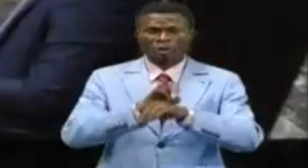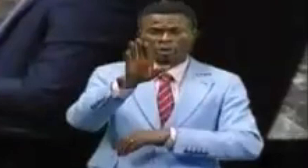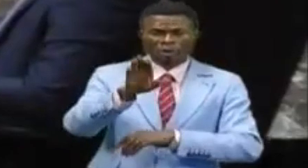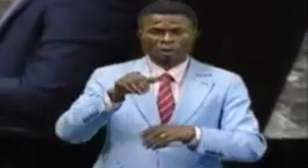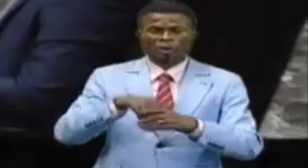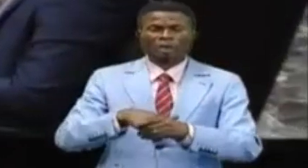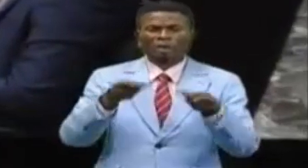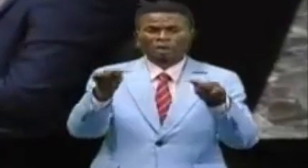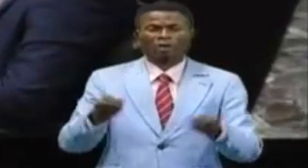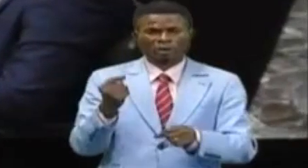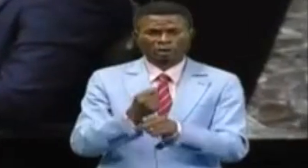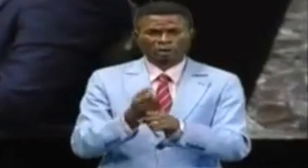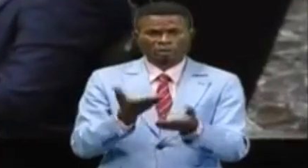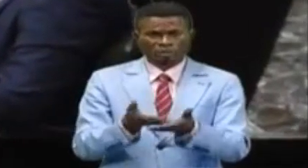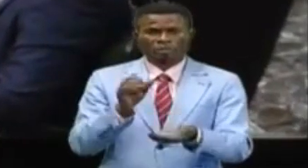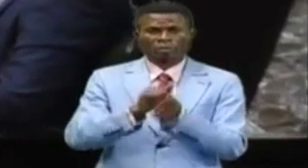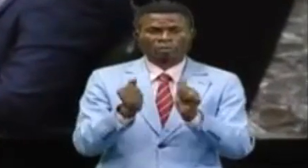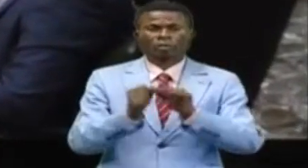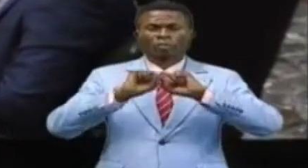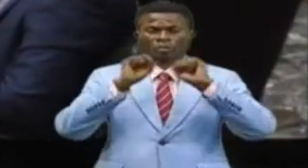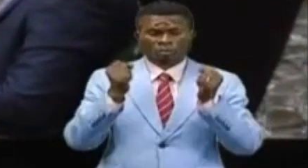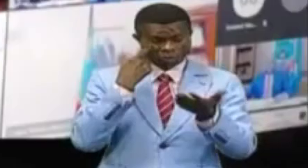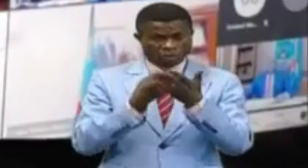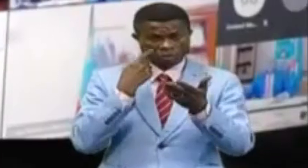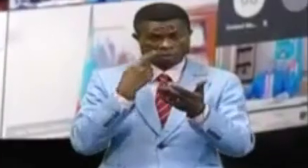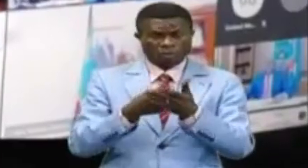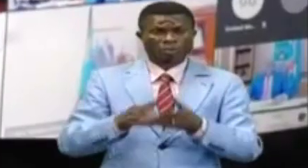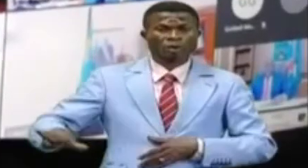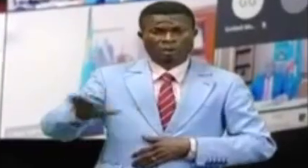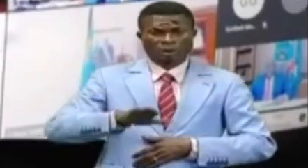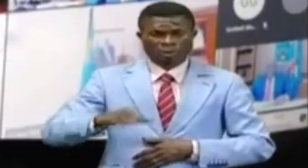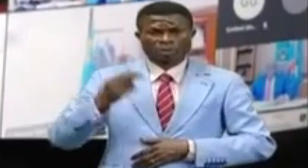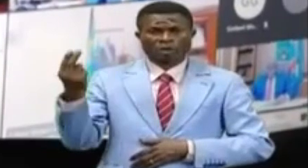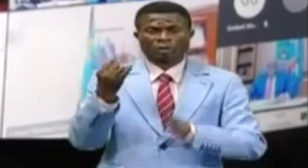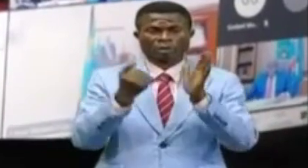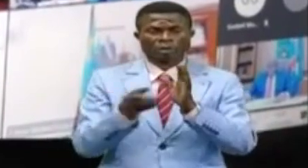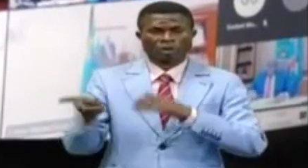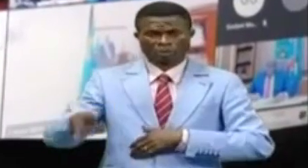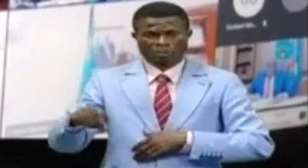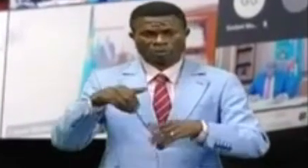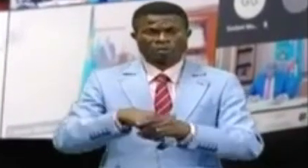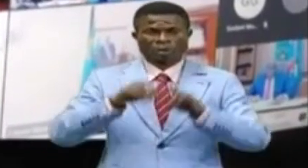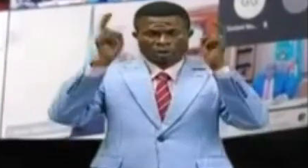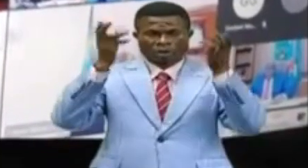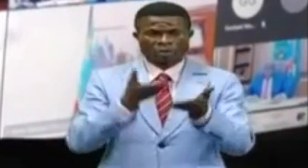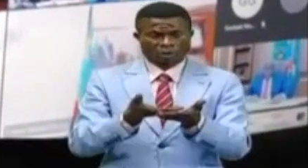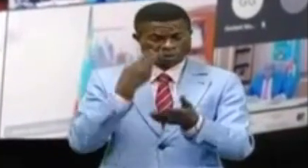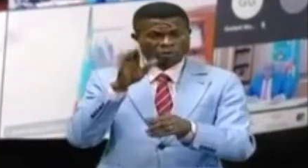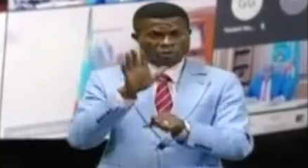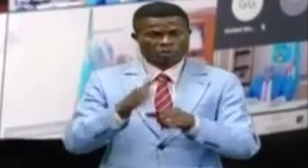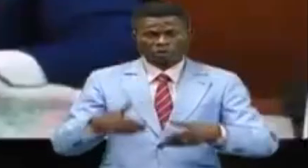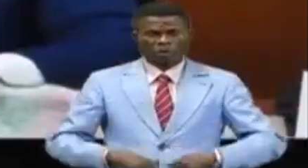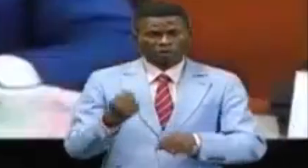du travail. Cette situation s'observe sur l'ensemble de nos 26 provinces, principalement dans les villes. En outre, il